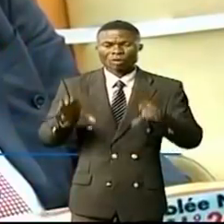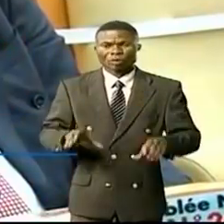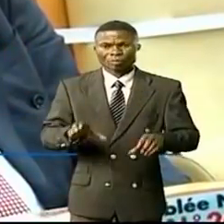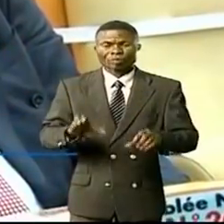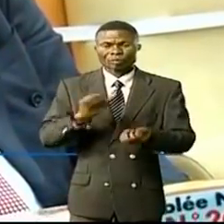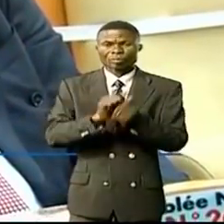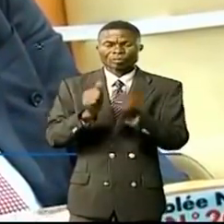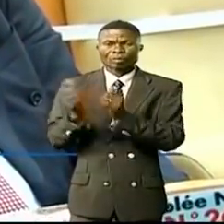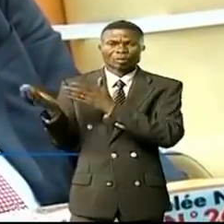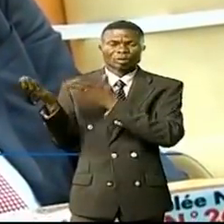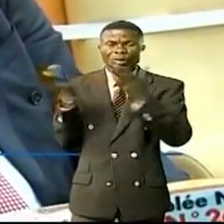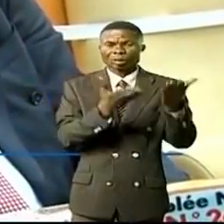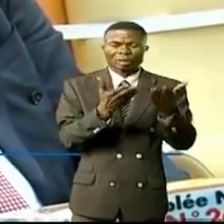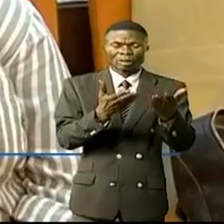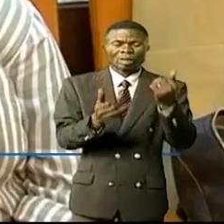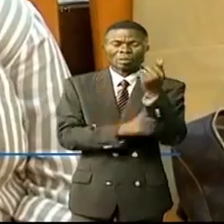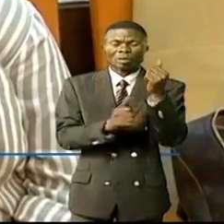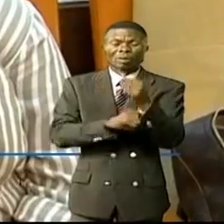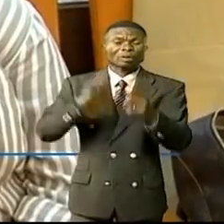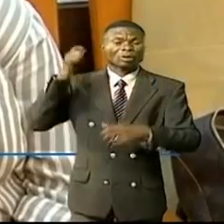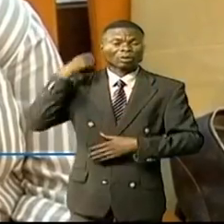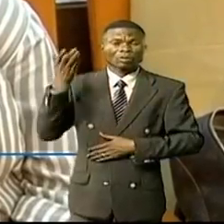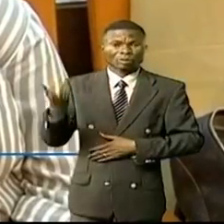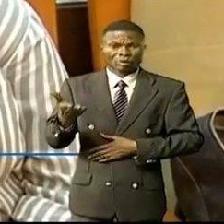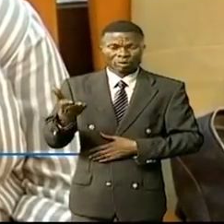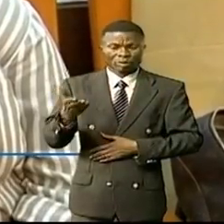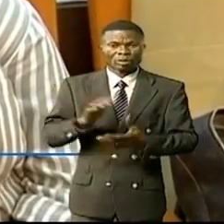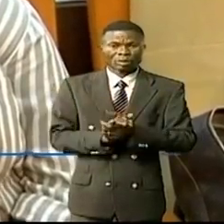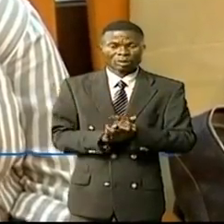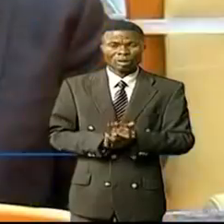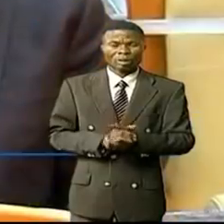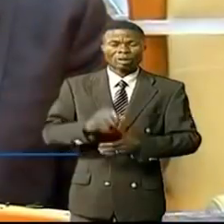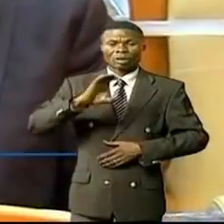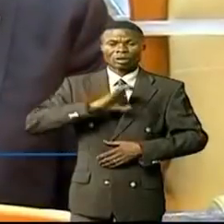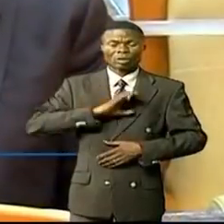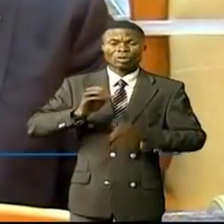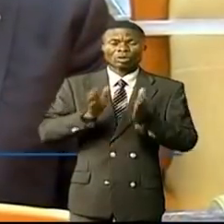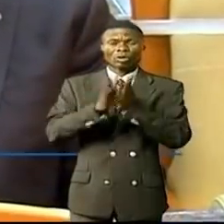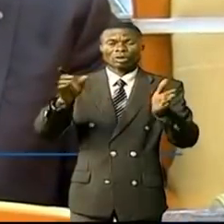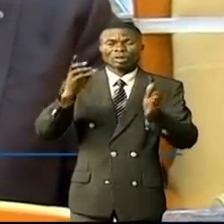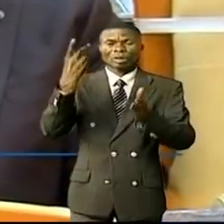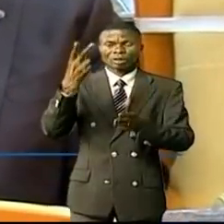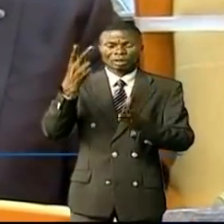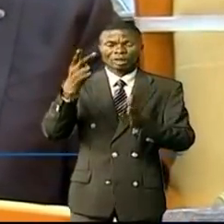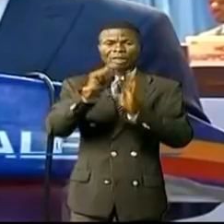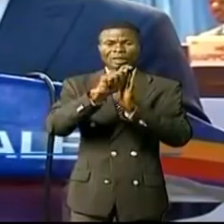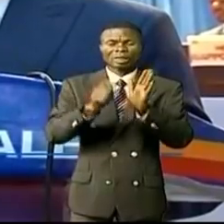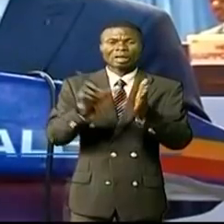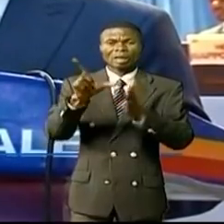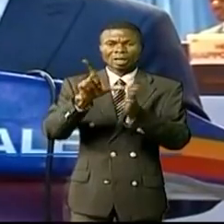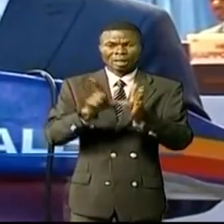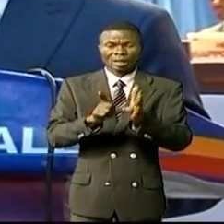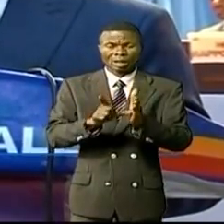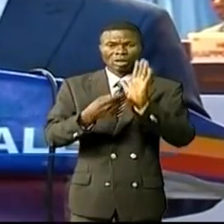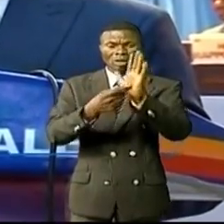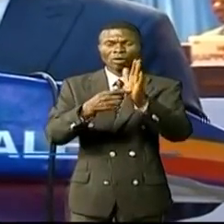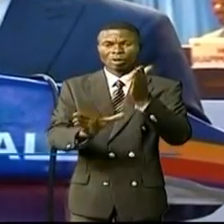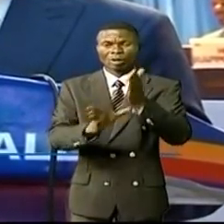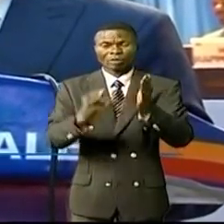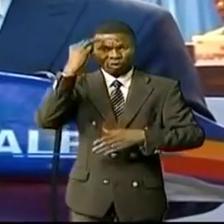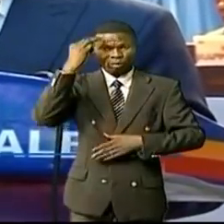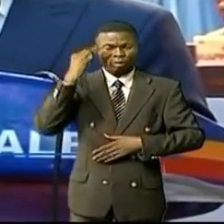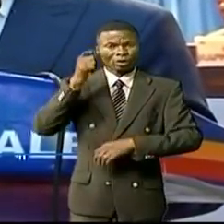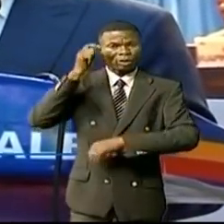le transfèrement de personnes condamnées. L'économie générale de ces deux textes de loi a été présentée par le vice-ministre de la